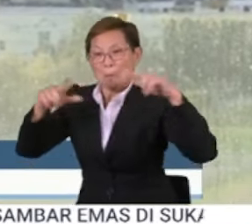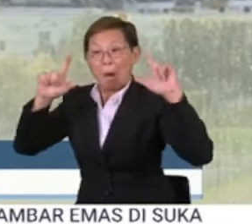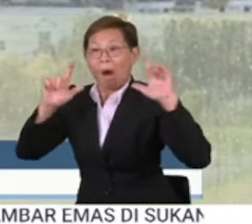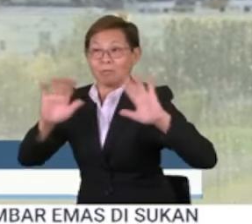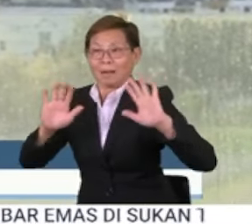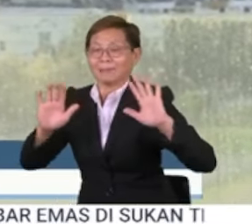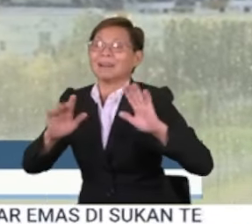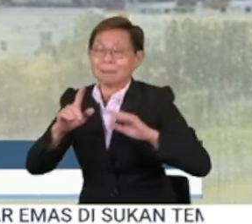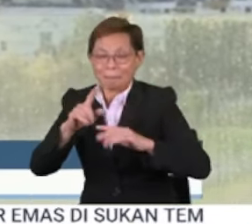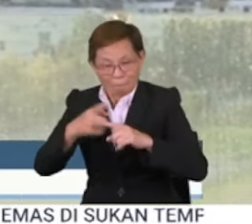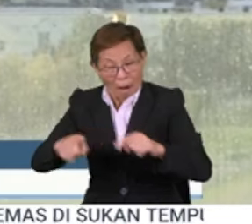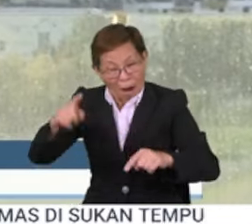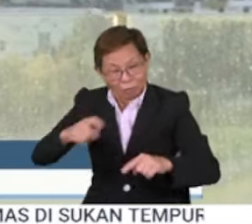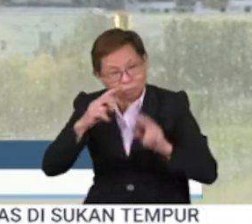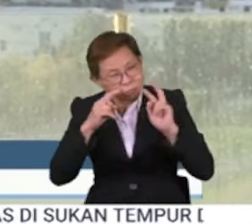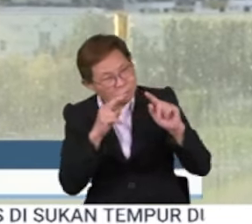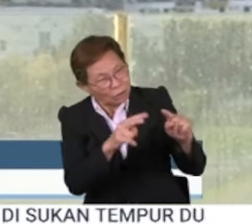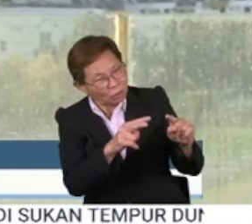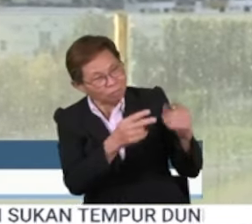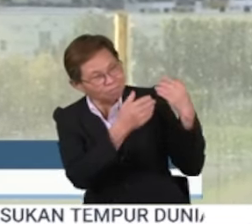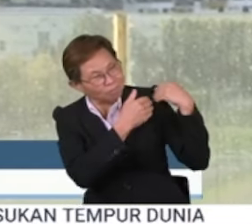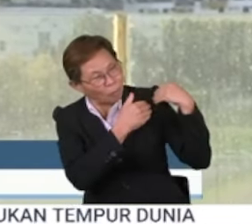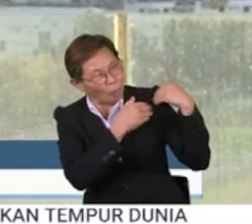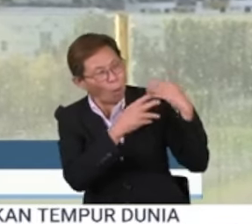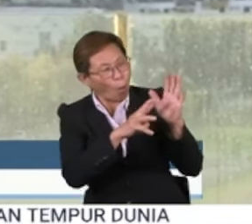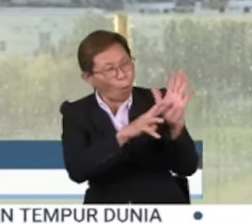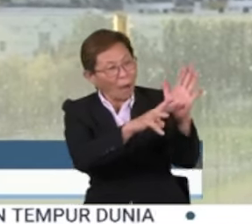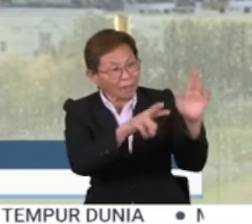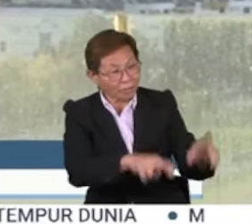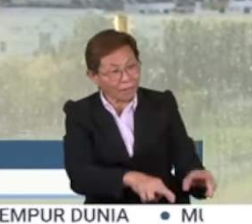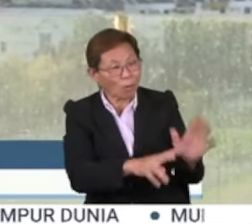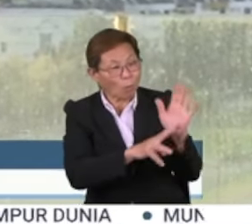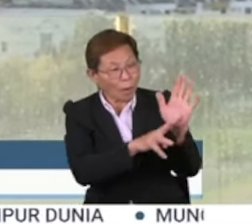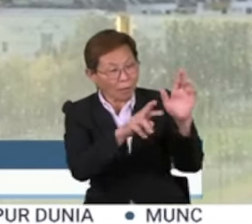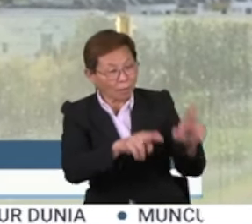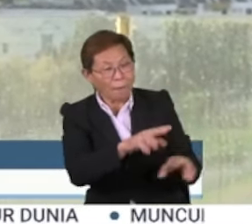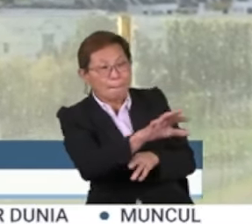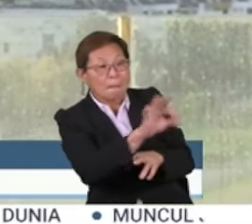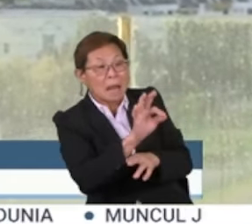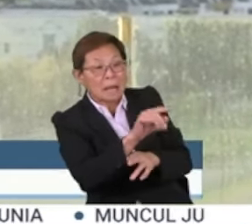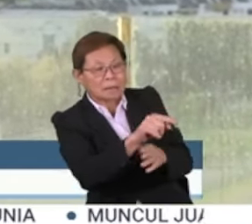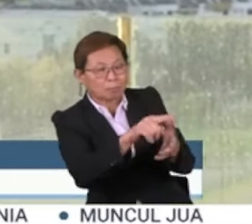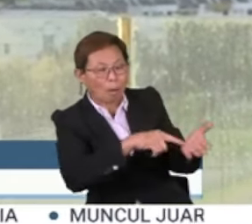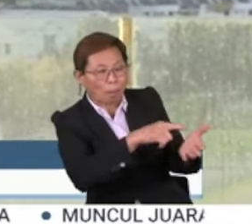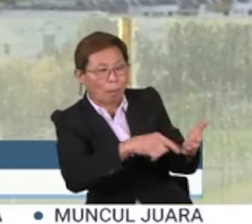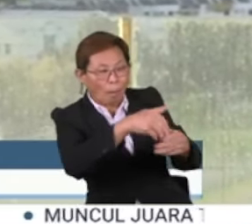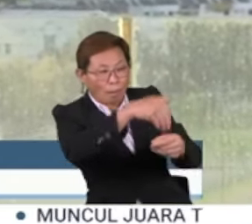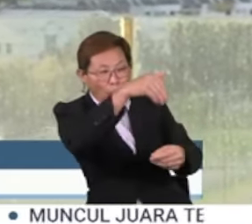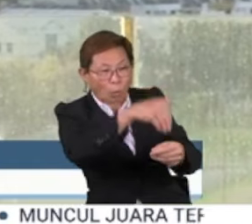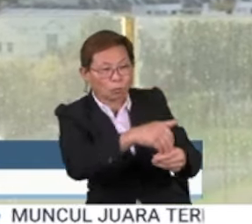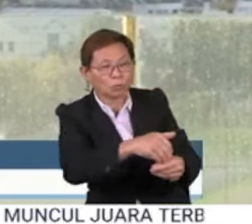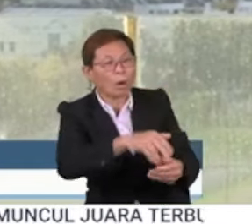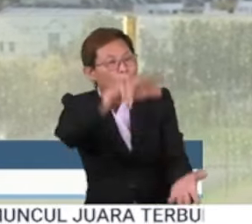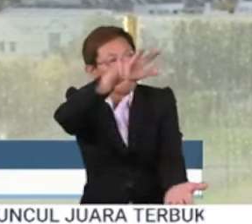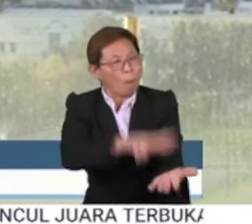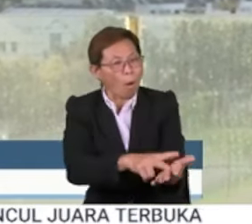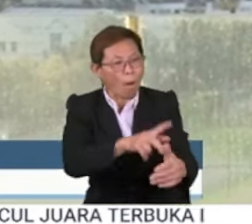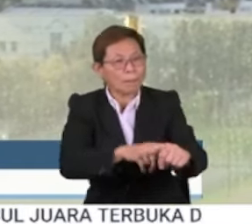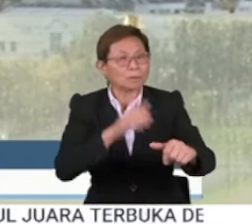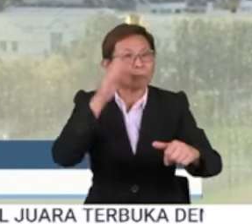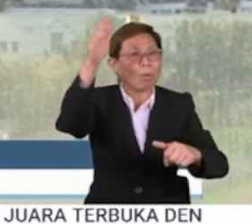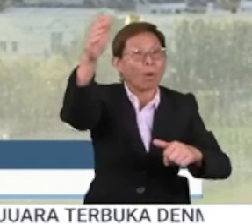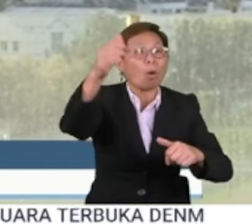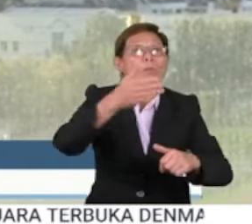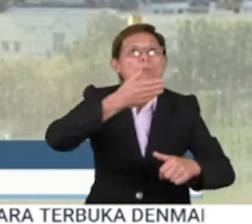harus melihat peranan wakil rakyat yang mereka pilih ini nanti dalam menentukan masa depan mereka sebagai warga